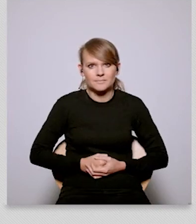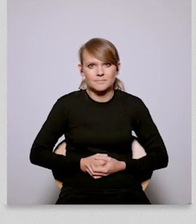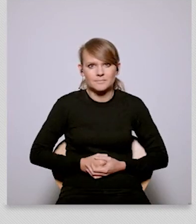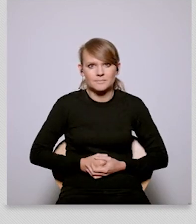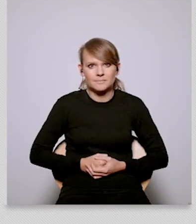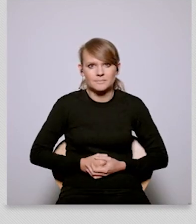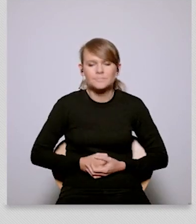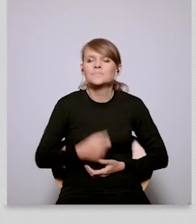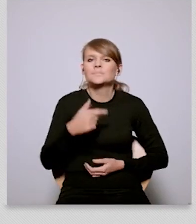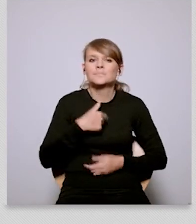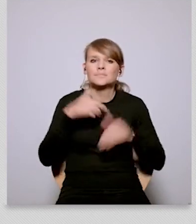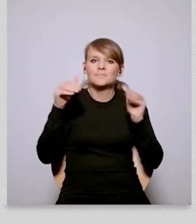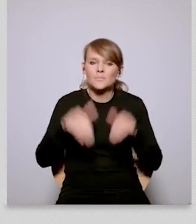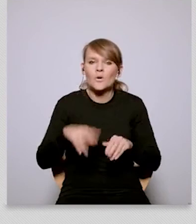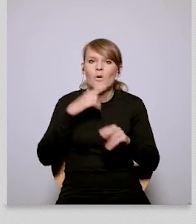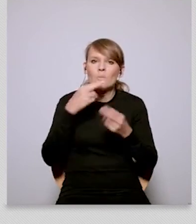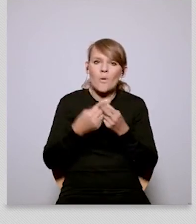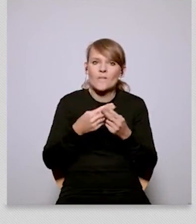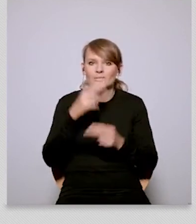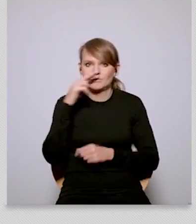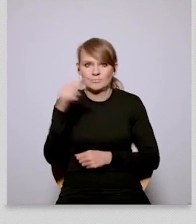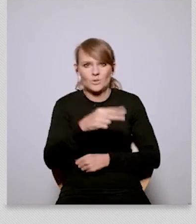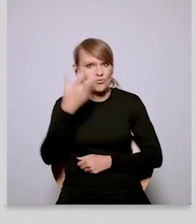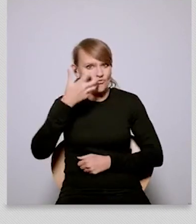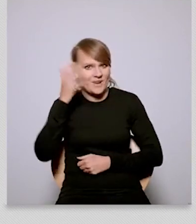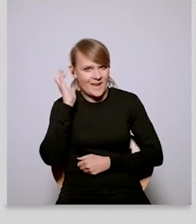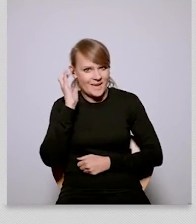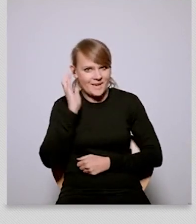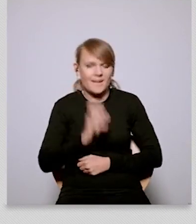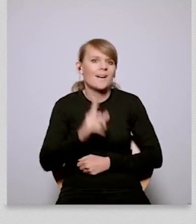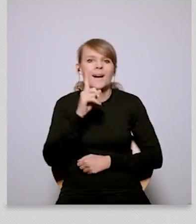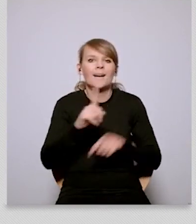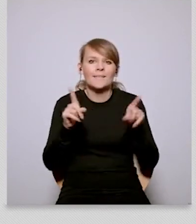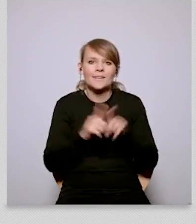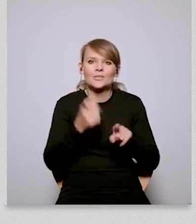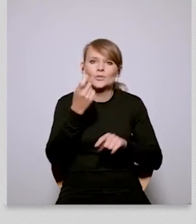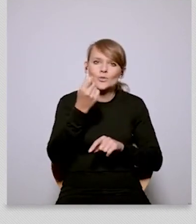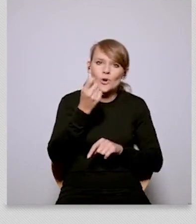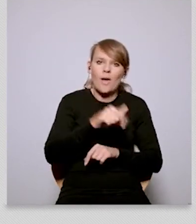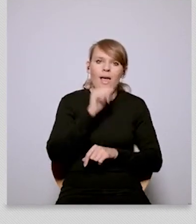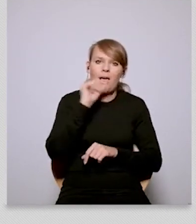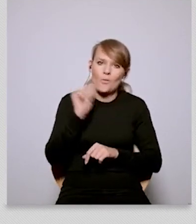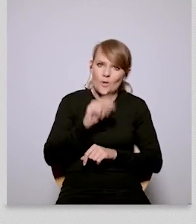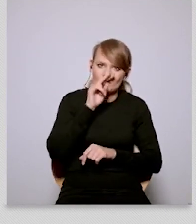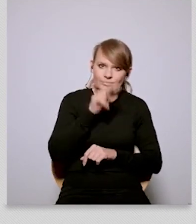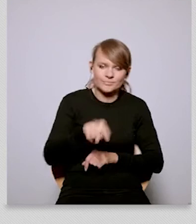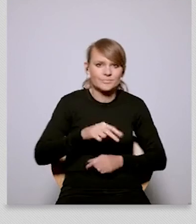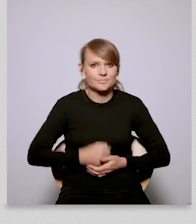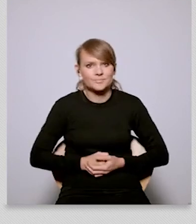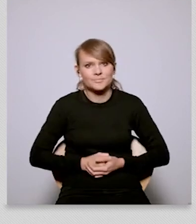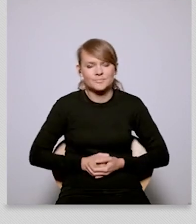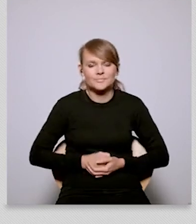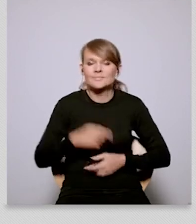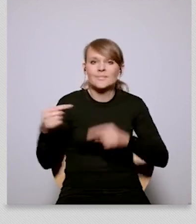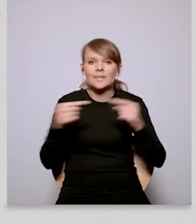mogę odpowiedzieć z perspektywy czeskiej ale też trochę w wymiarze europejskim tutaj słuchając tej